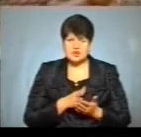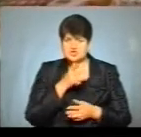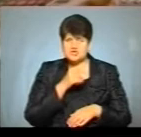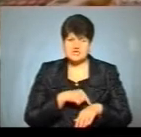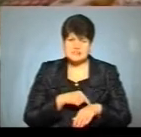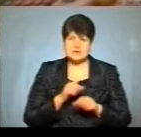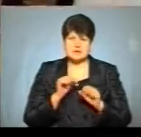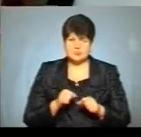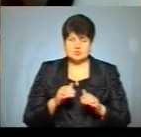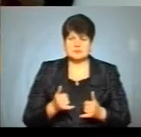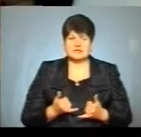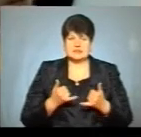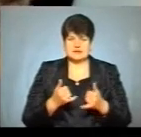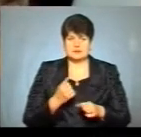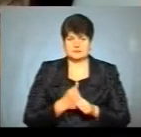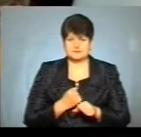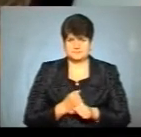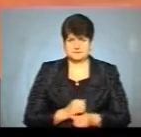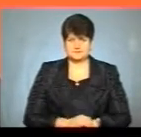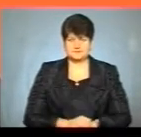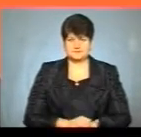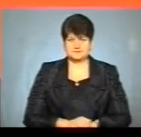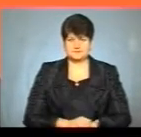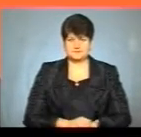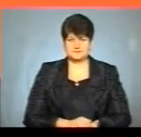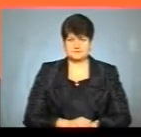він може приділити праці відповідно до його життєвих обставин.